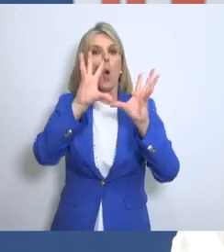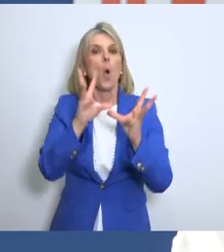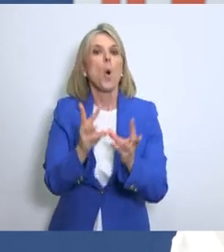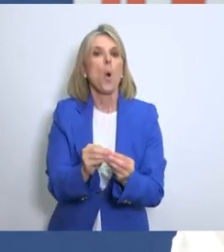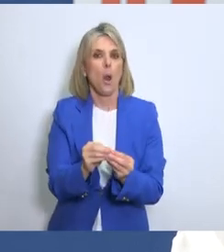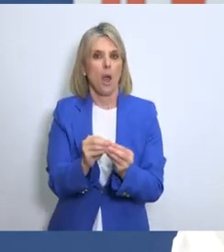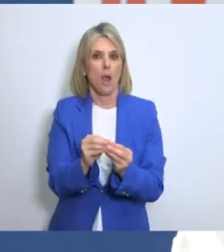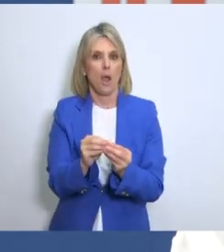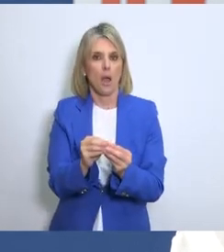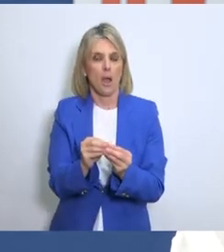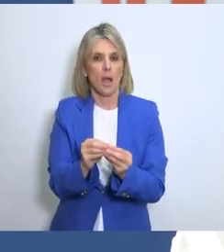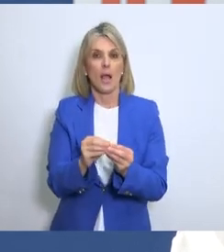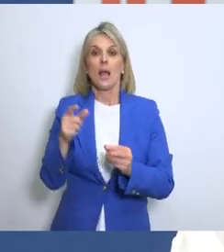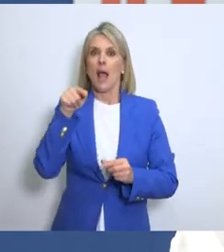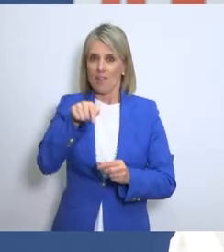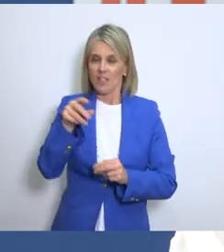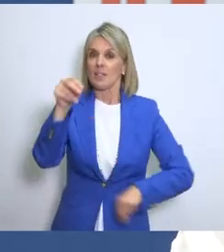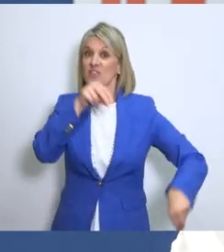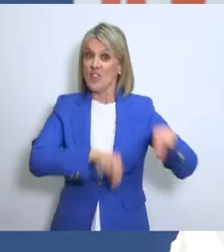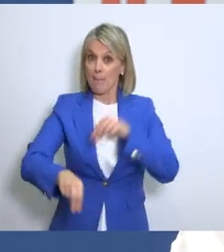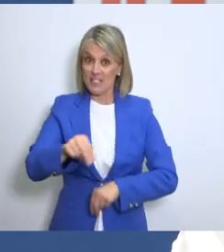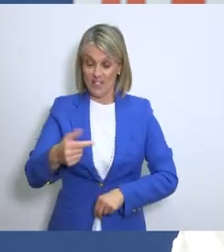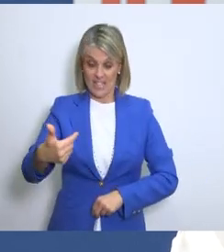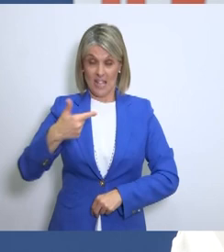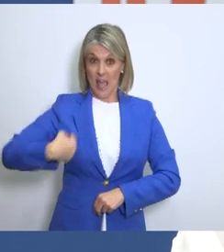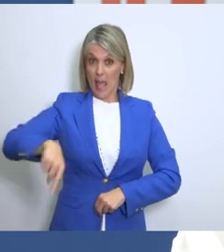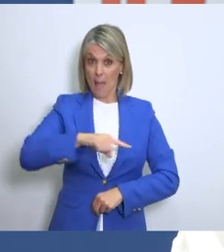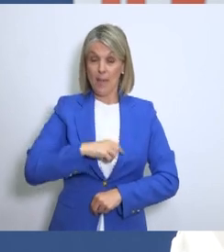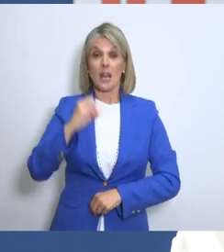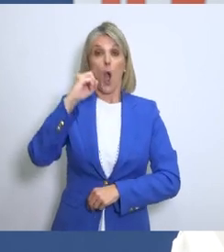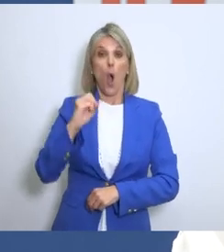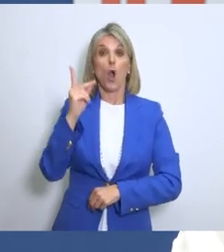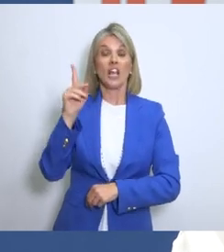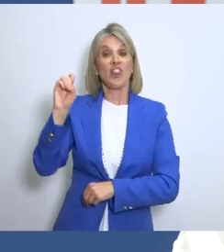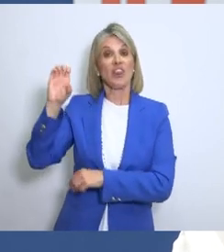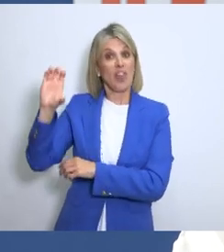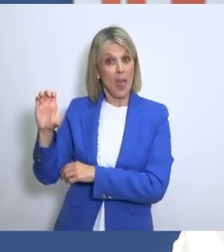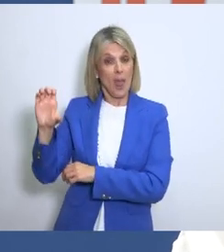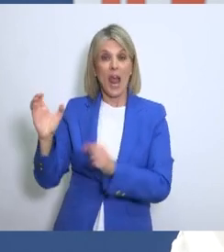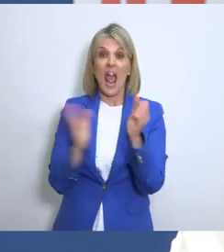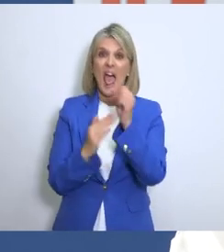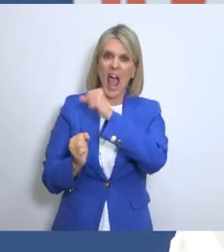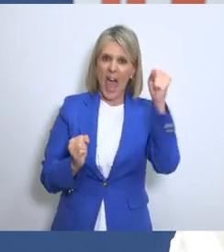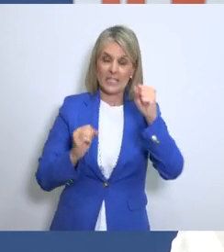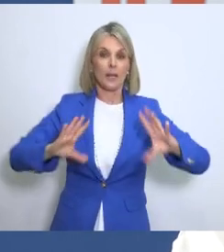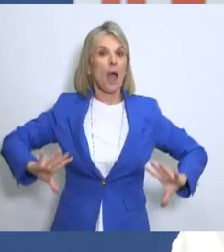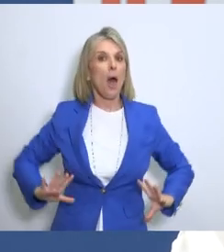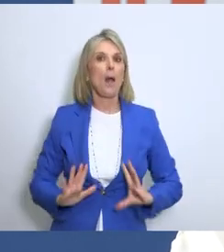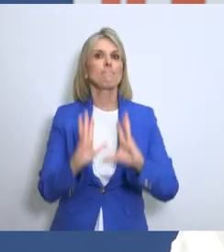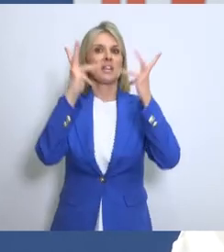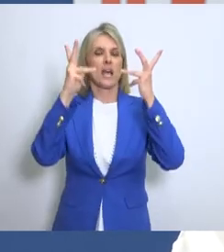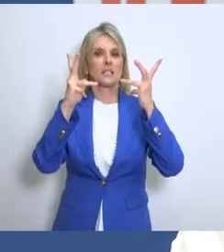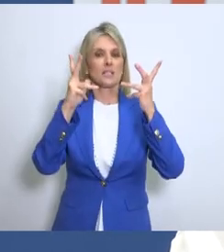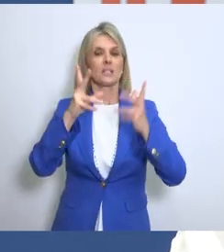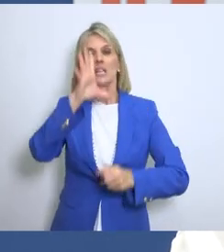στην Οργάνωση Κομμουνιστών Διεθνιστών Ελλάδας. Ψήφος λοιπόν στην ΟΚΔΕ για μια αριστερά επαναστατική, για μια